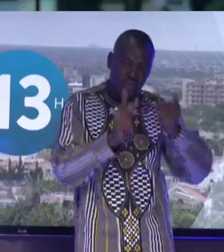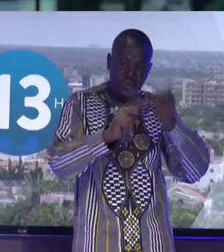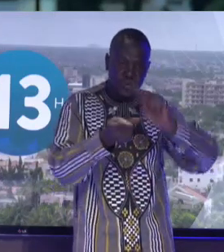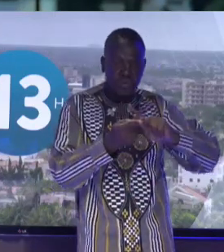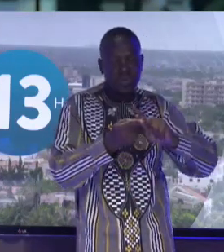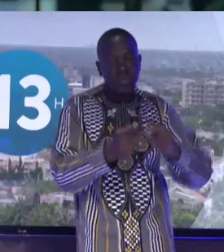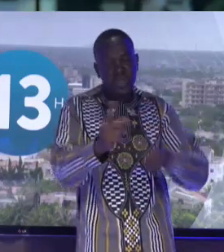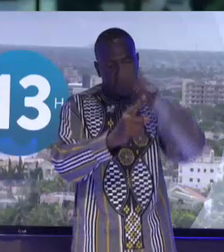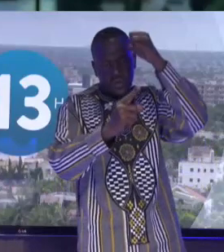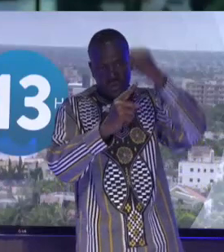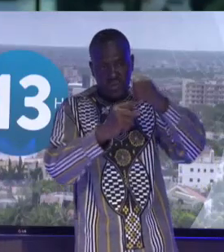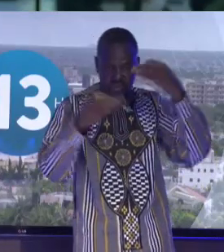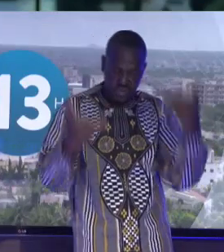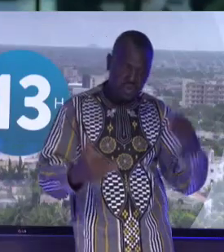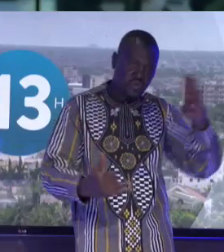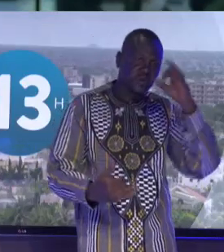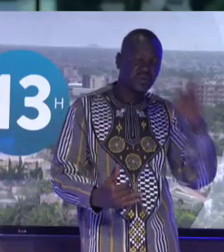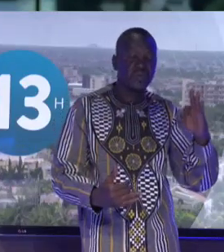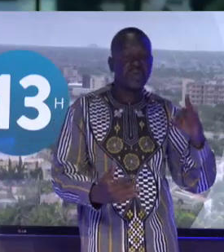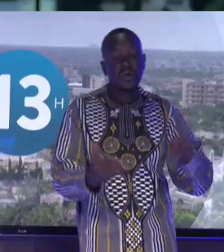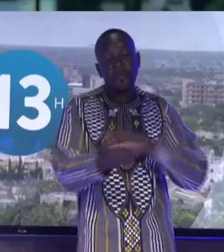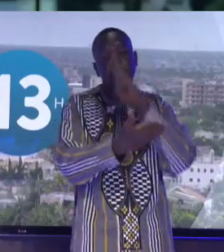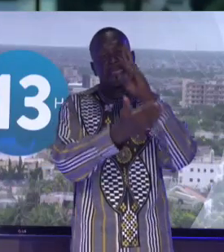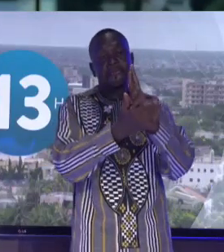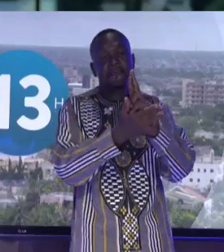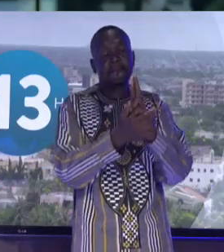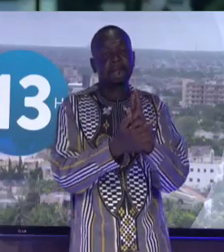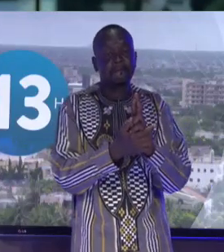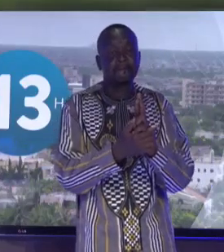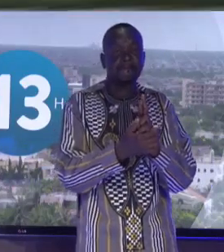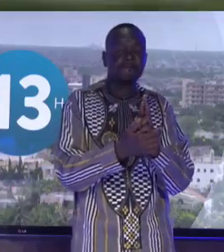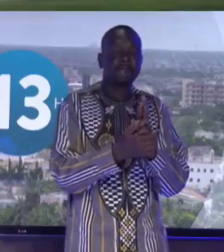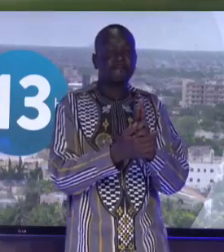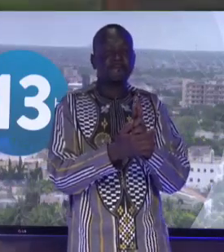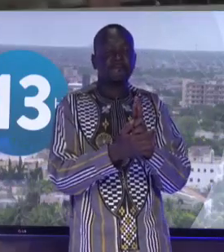Burkina. Le point sur la visite à Rome avec notre envoyé spécial Nyarki Teda.